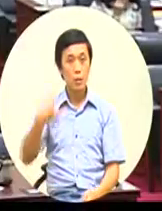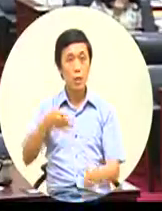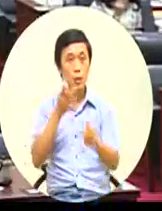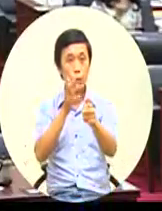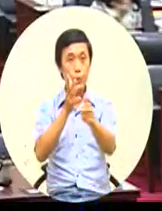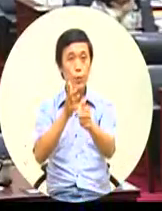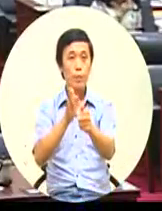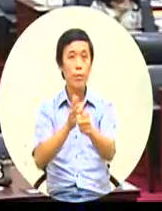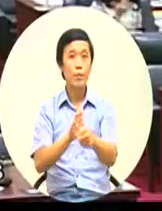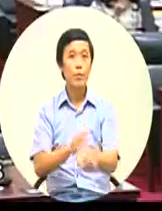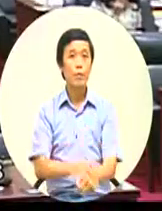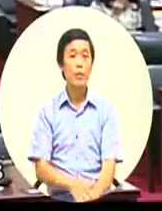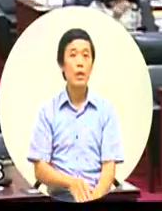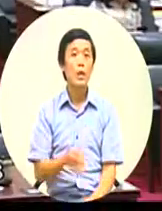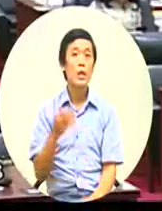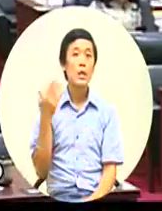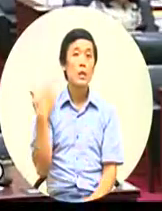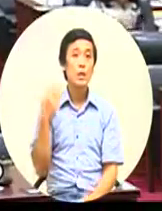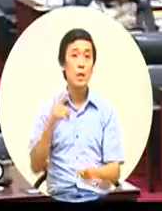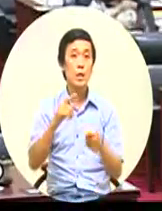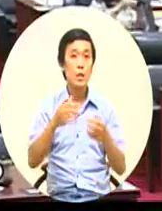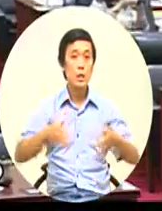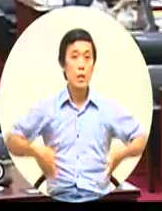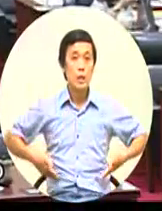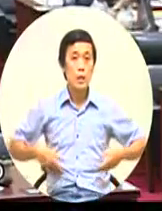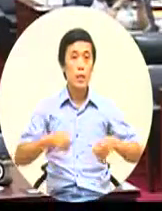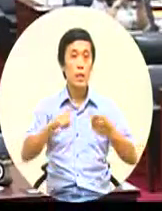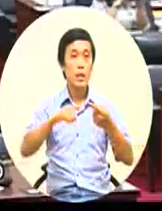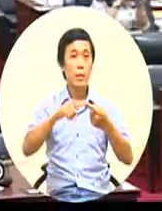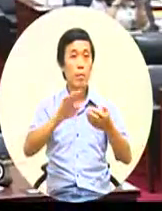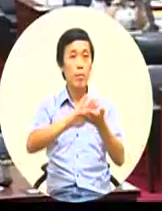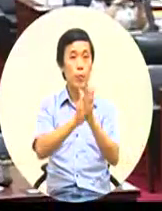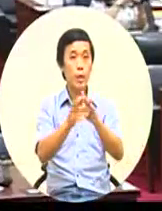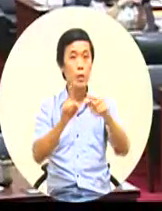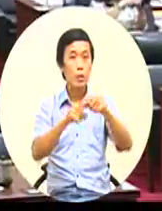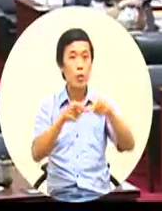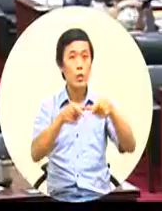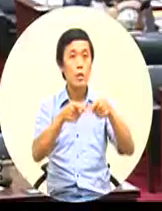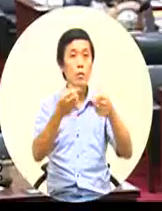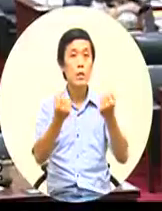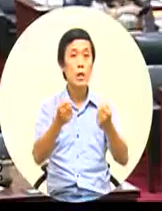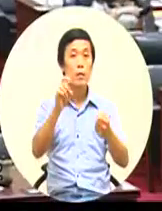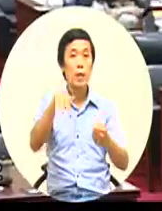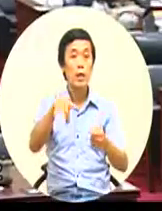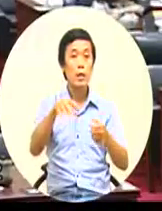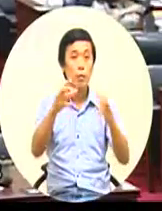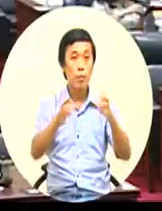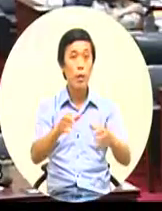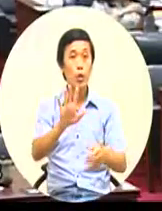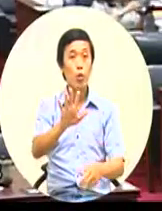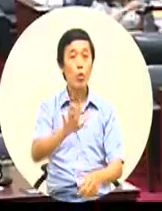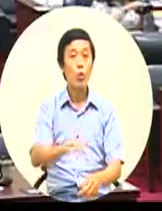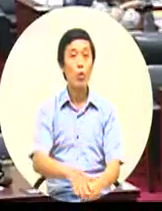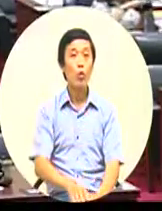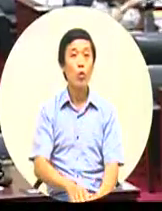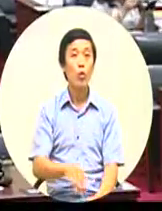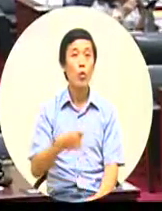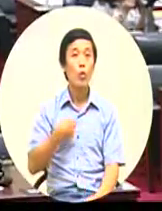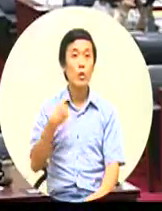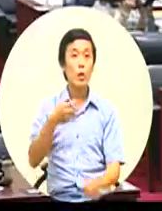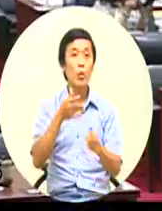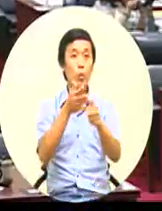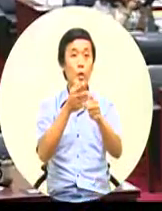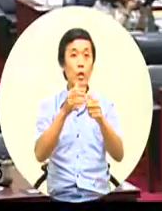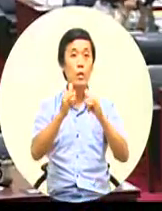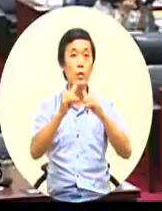咱迄天吼紧急应变中心吼有成立啊，伫底。来，我来问一下啊，咱的社会局局长，